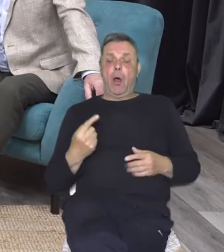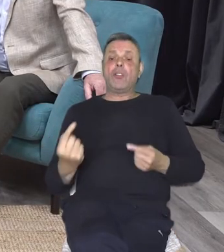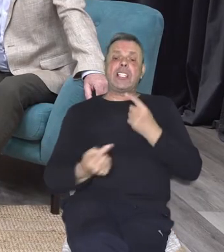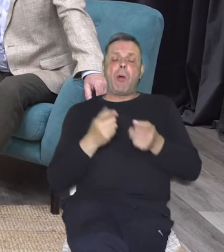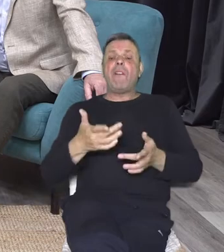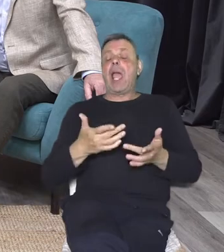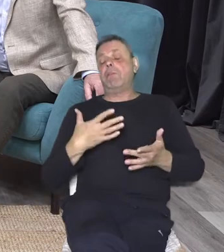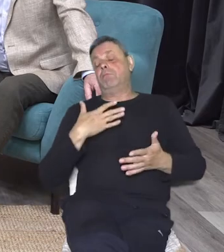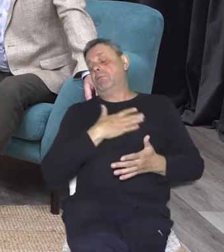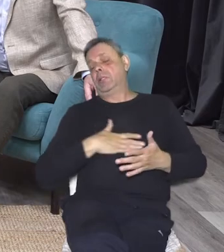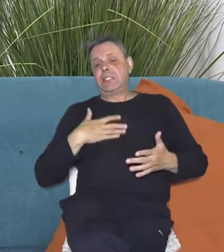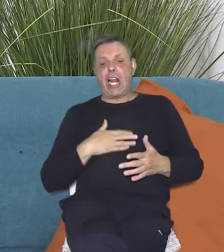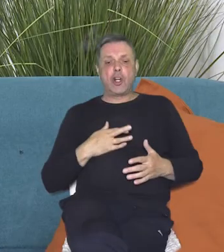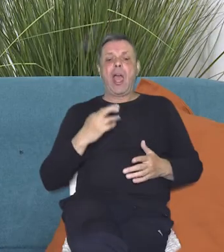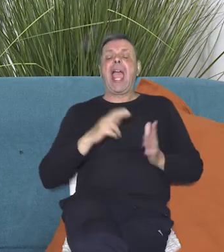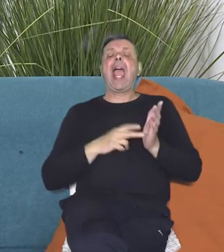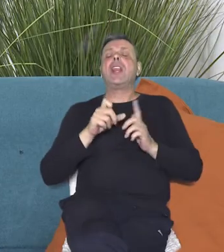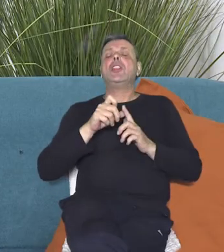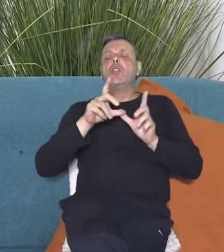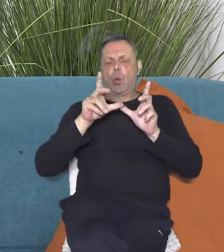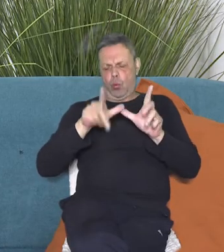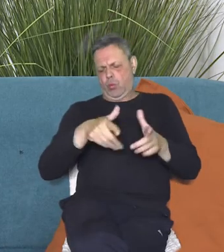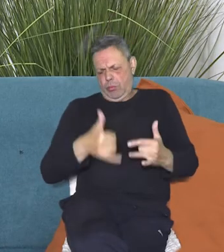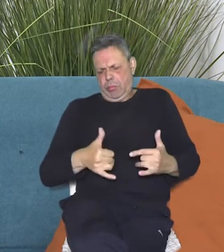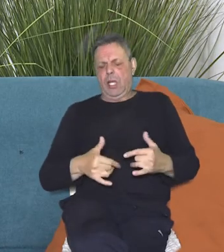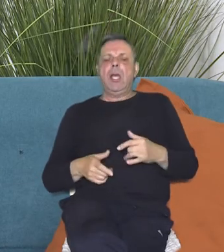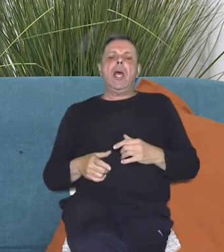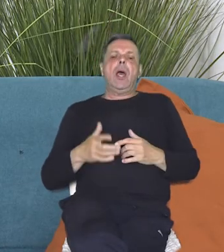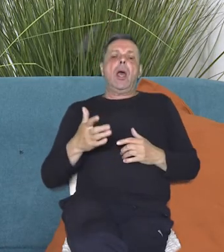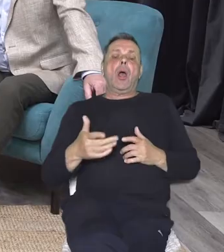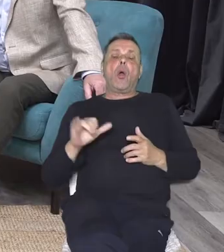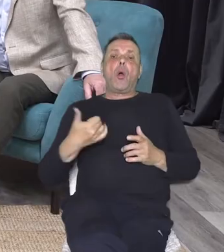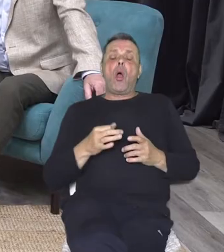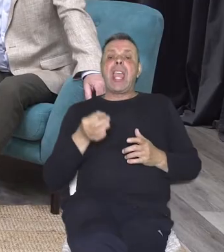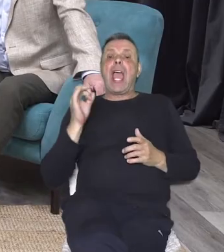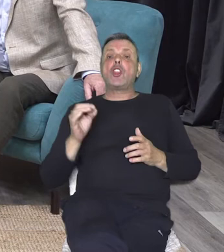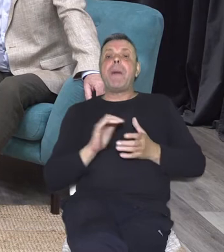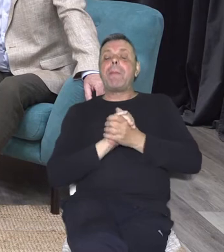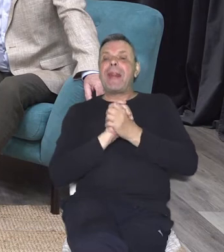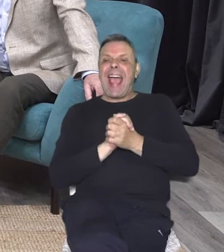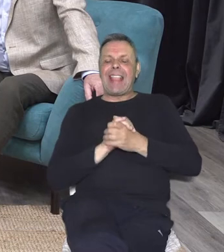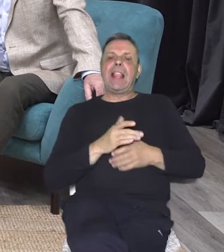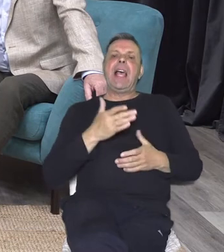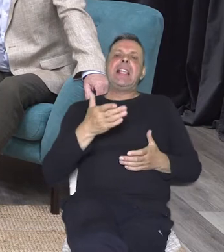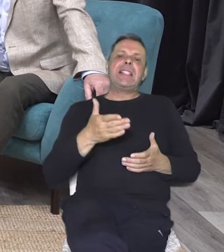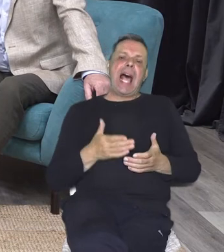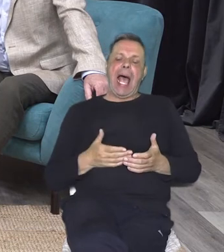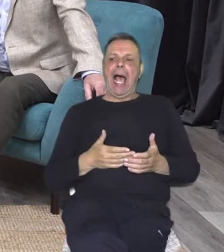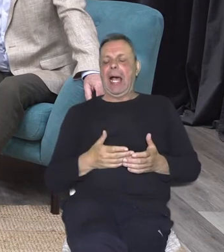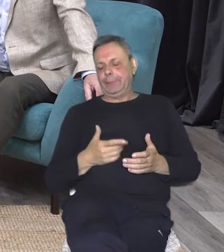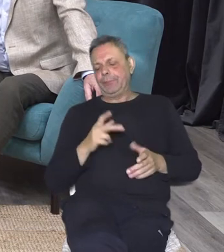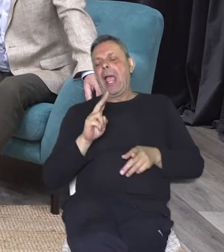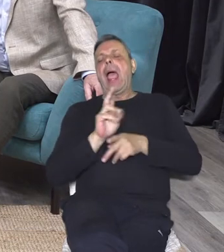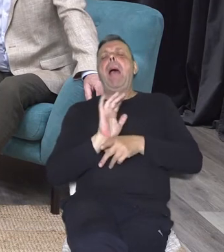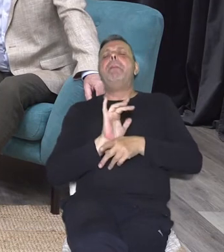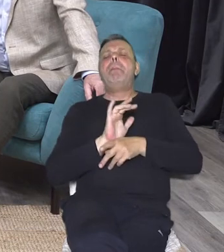se pojavio ovaj nevjerojatni skandal sa Andrewom koji je bio, čini se, jako dobar prijatelj sa tim svodnikom